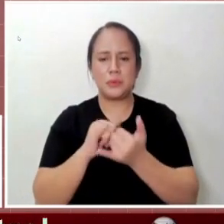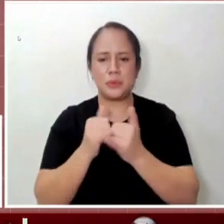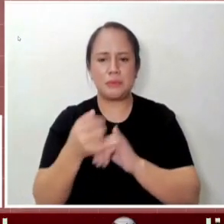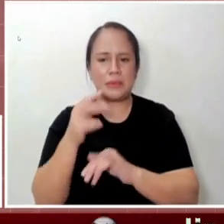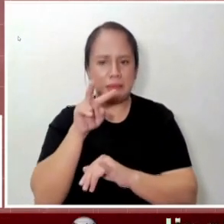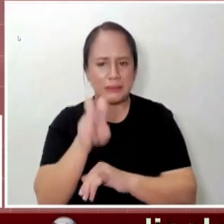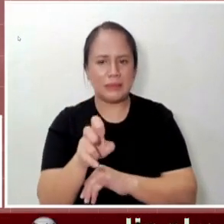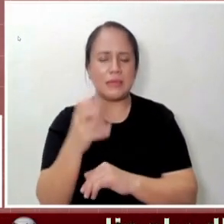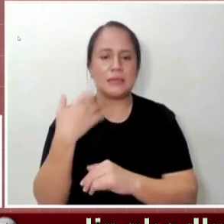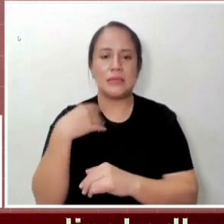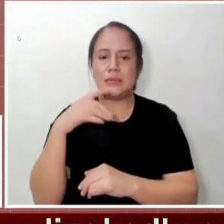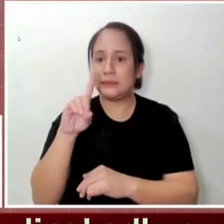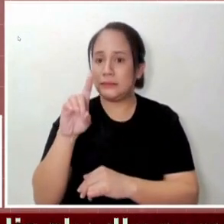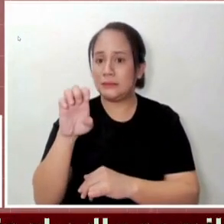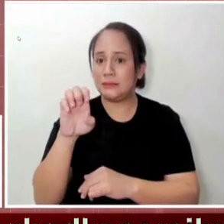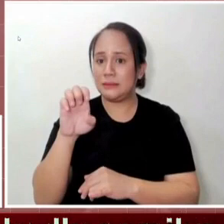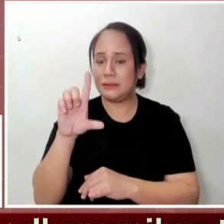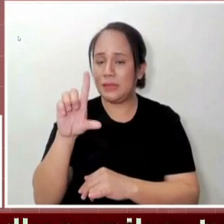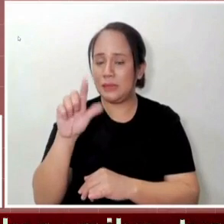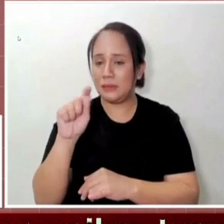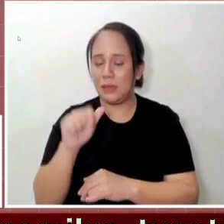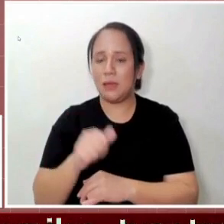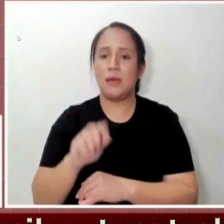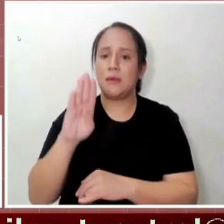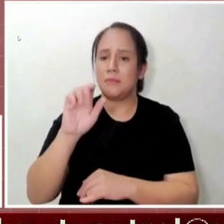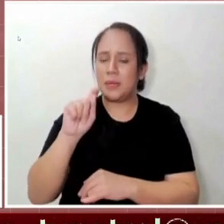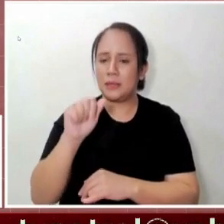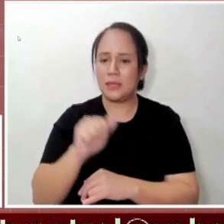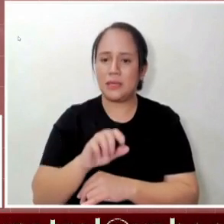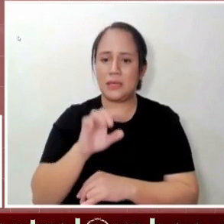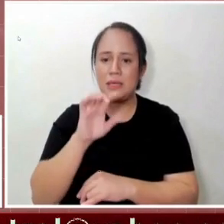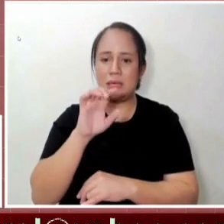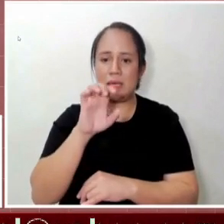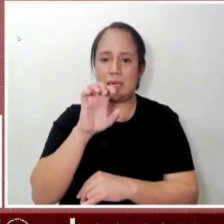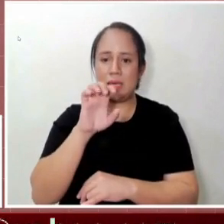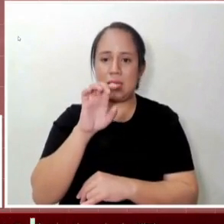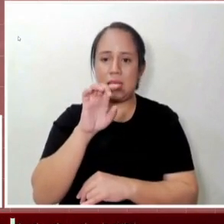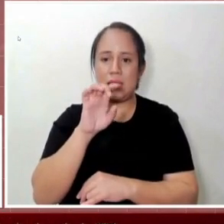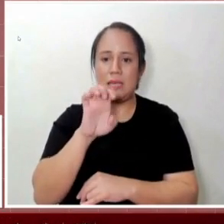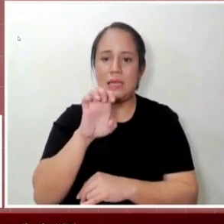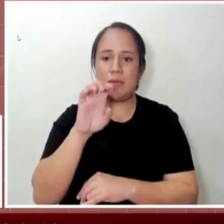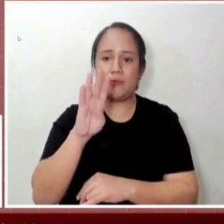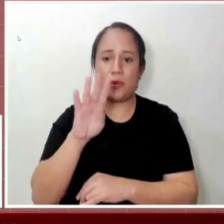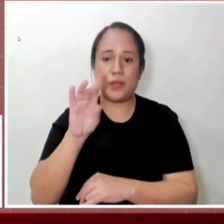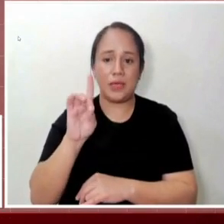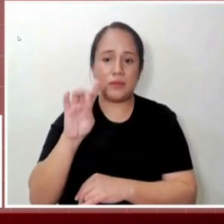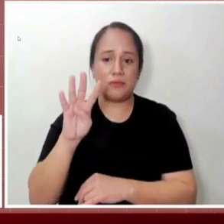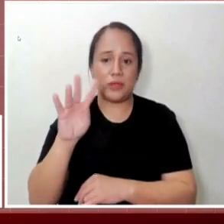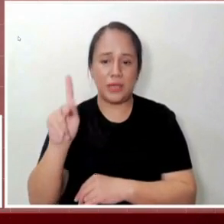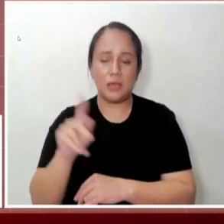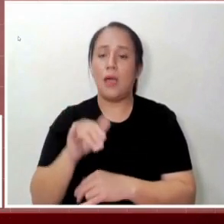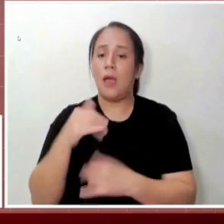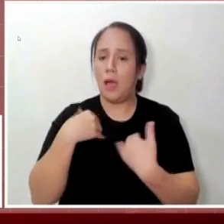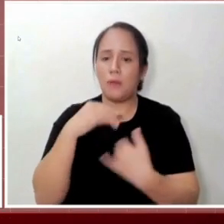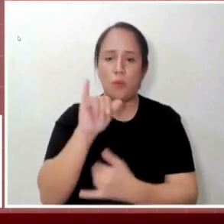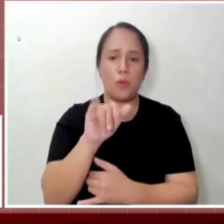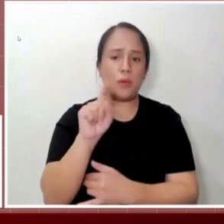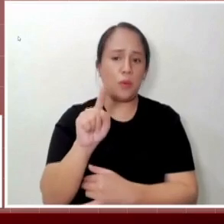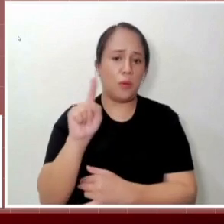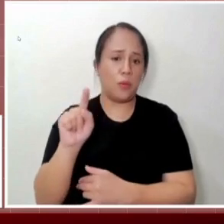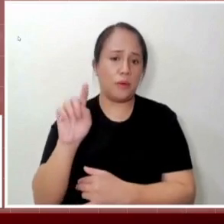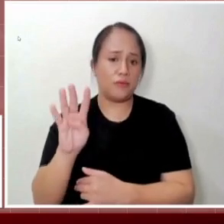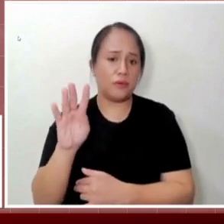rin natin sa Delta variant at sa Beta variant, yung E484K, meron din Y144 Del